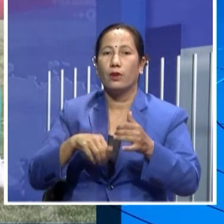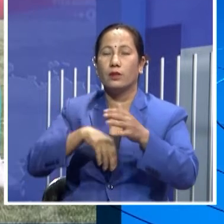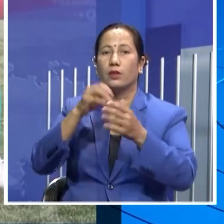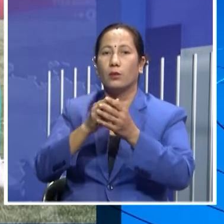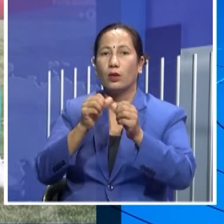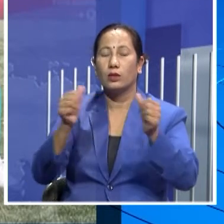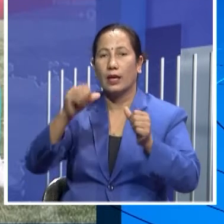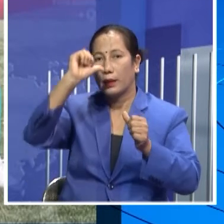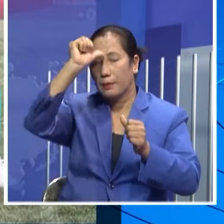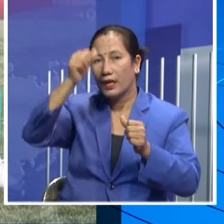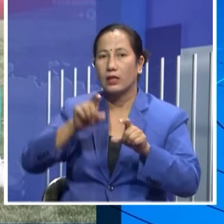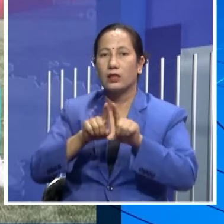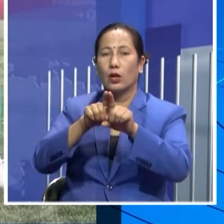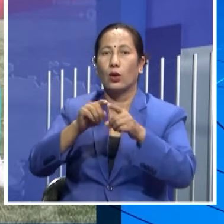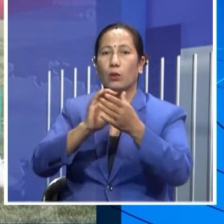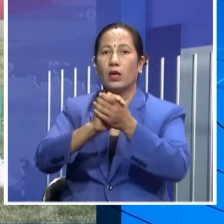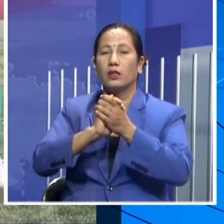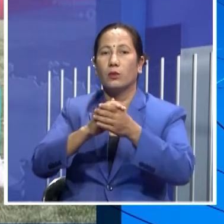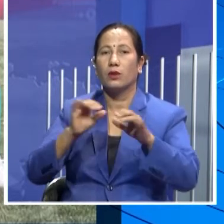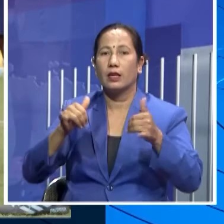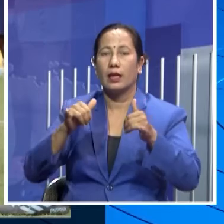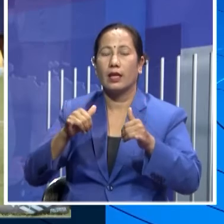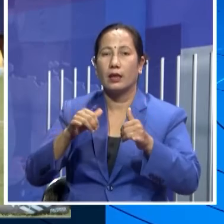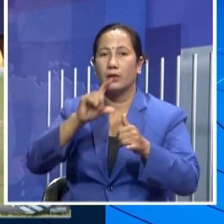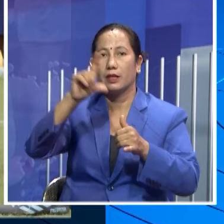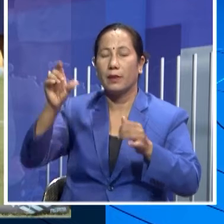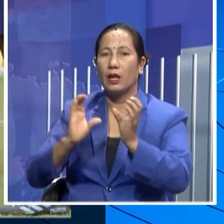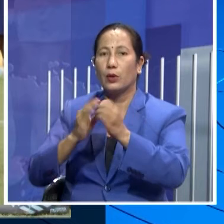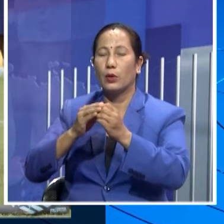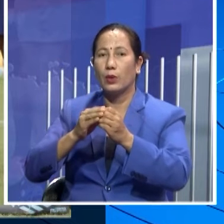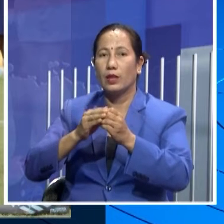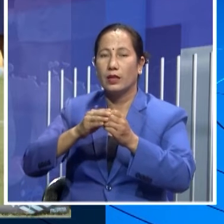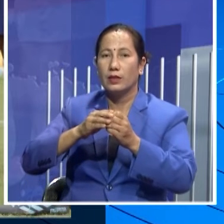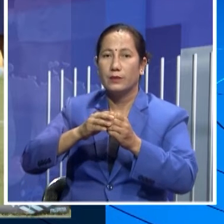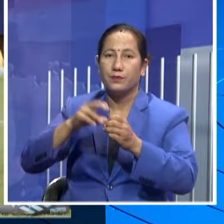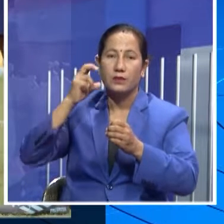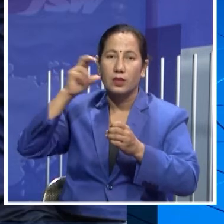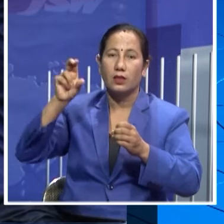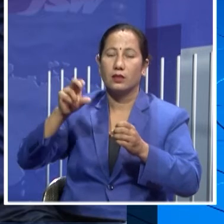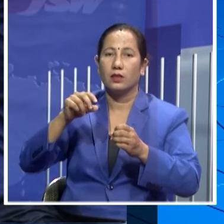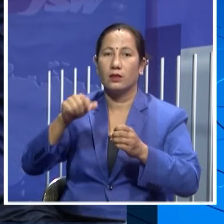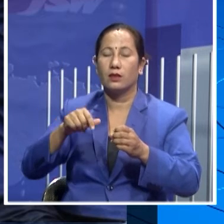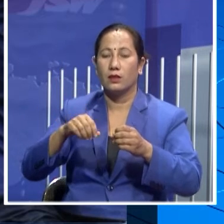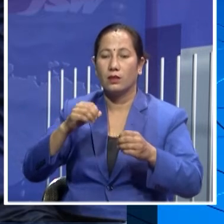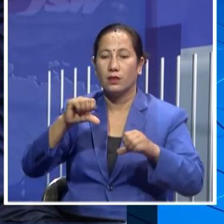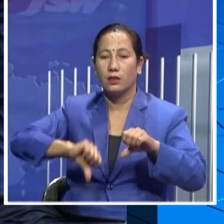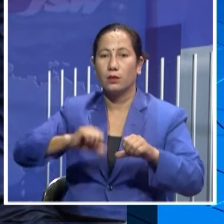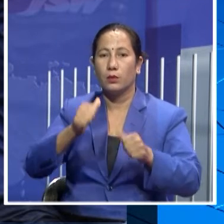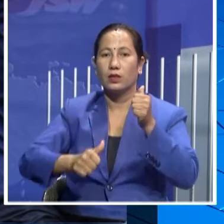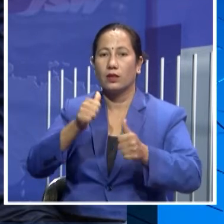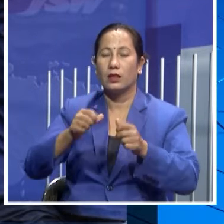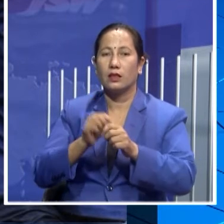अनुसार भारतसितको मैत्रीपूर्ण खेल खेलेपछि नेपाली टोली दक्षिण एसियाली फुटबल प्रतियोगिता साफको लागि तयारी